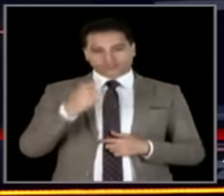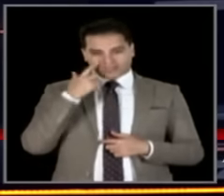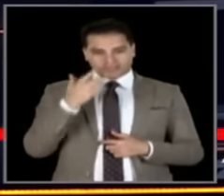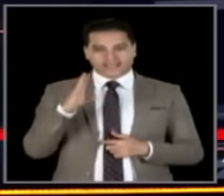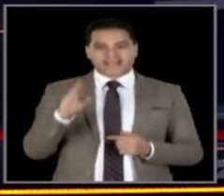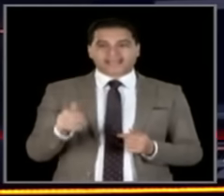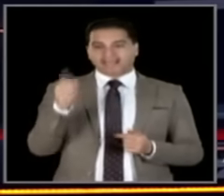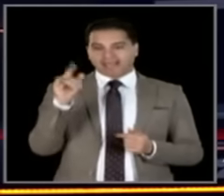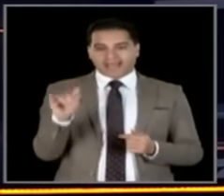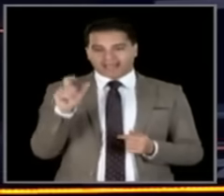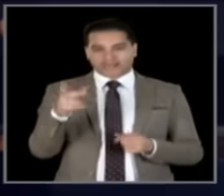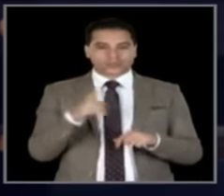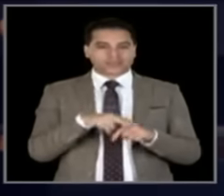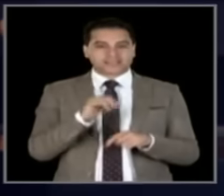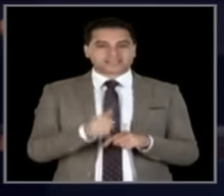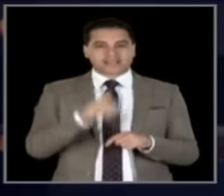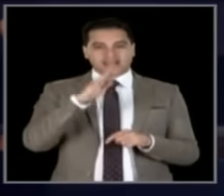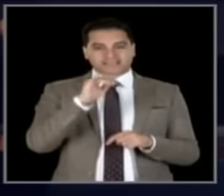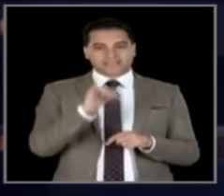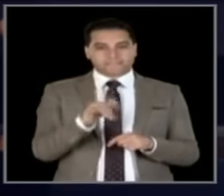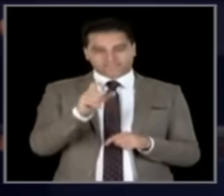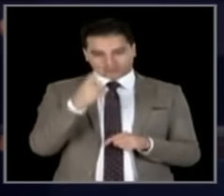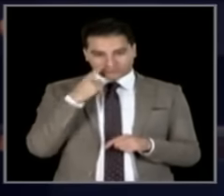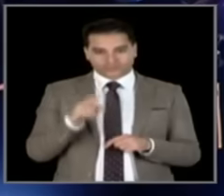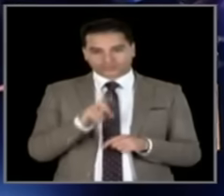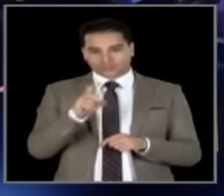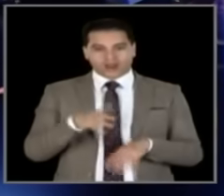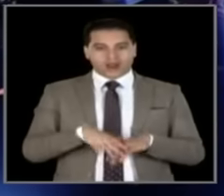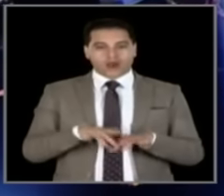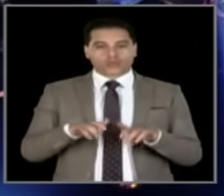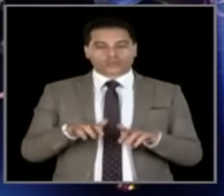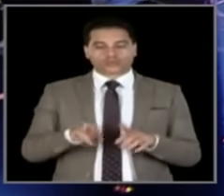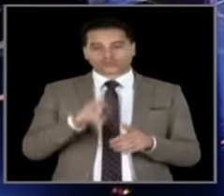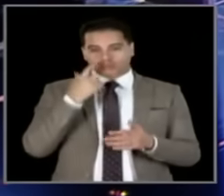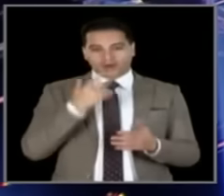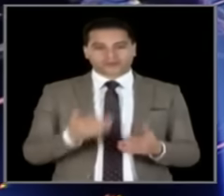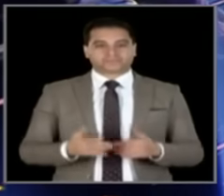وياسمين، ياسمين وكارن. تكنولوجيا، والسؤال هو: